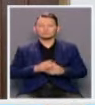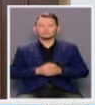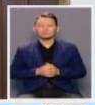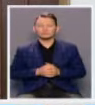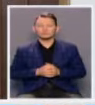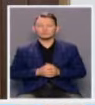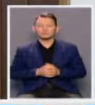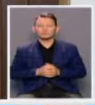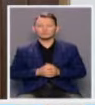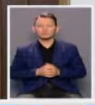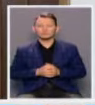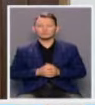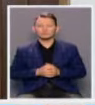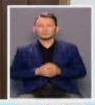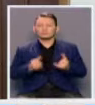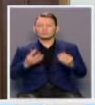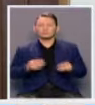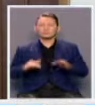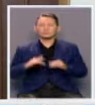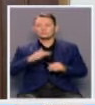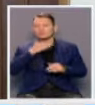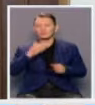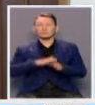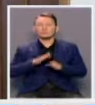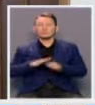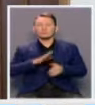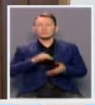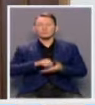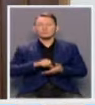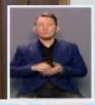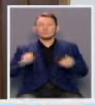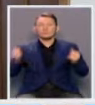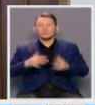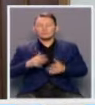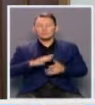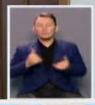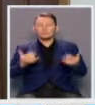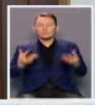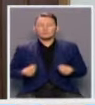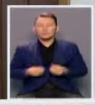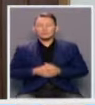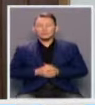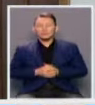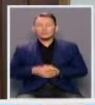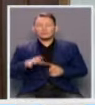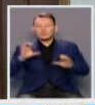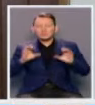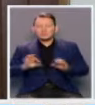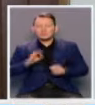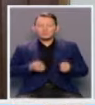қазір бұрынғы тәртіптік кеңестердің құзыреттілігі тек қана тәртіптік істер қарауда болса, қазір әдеп жөніндегі